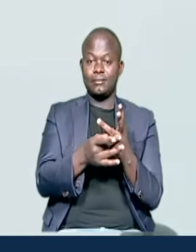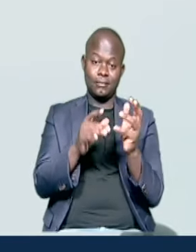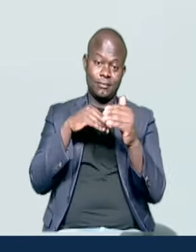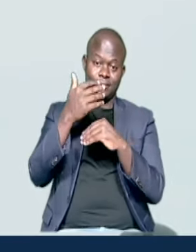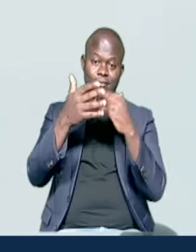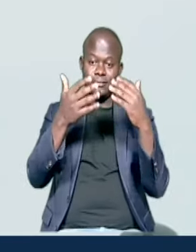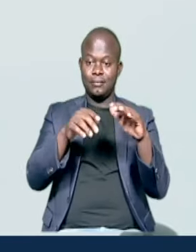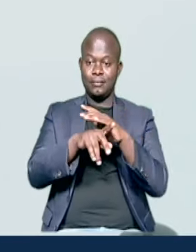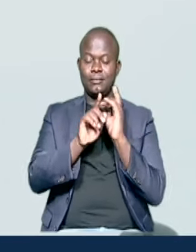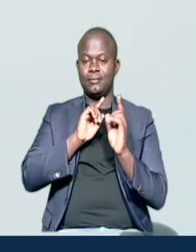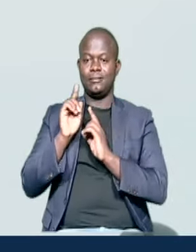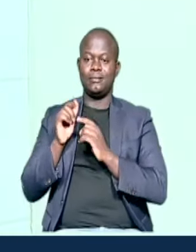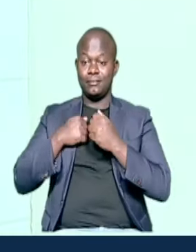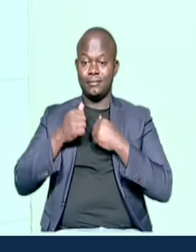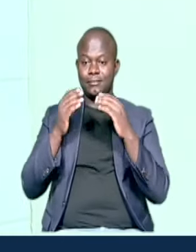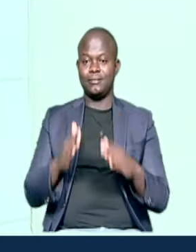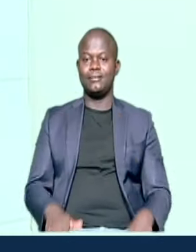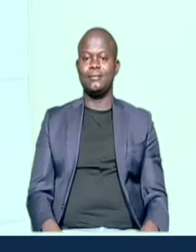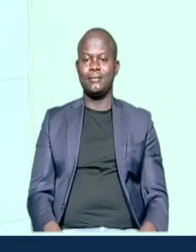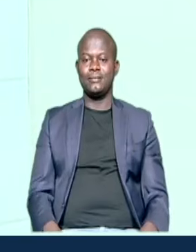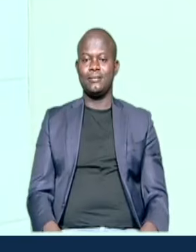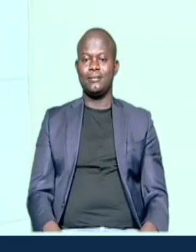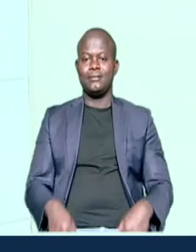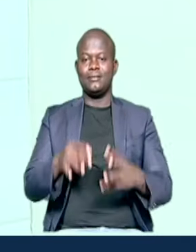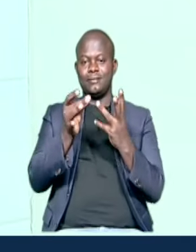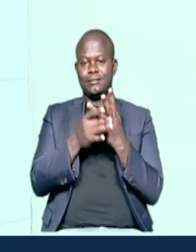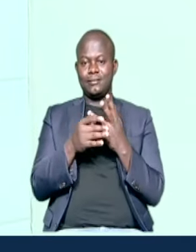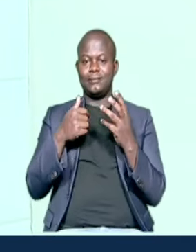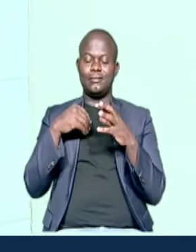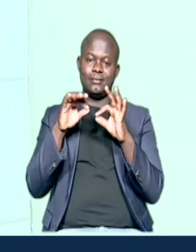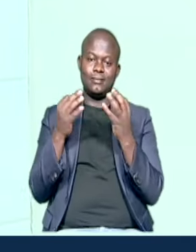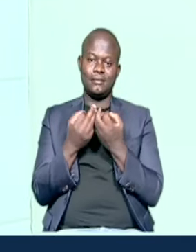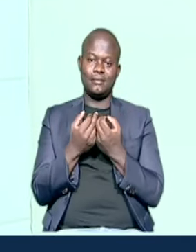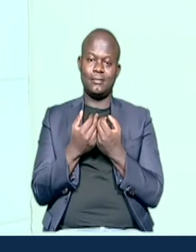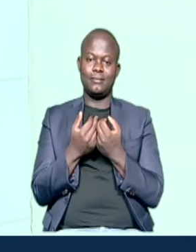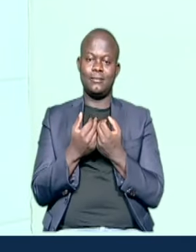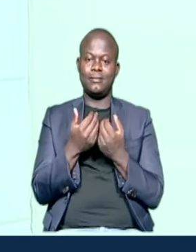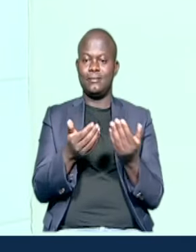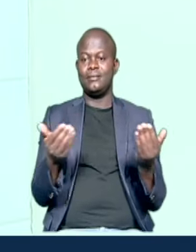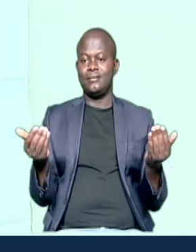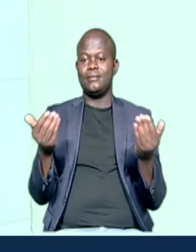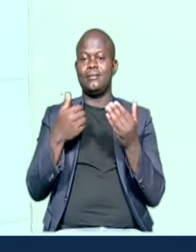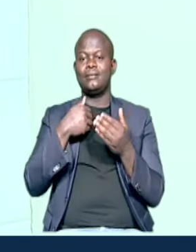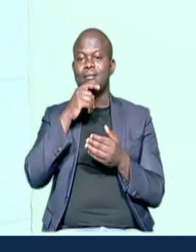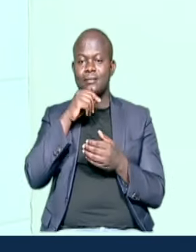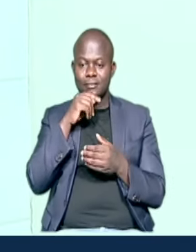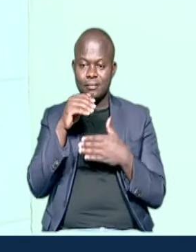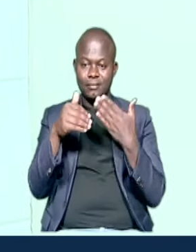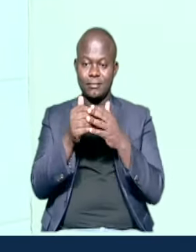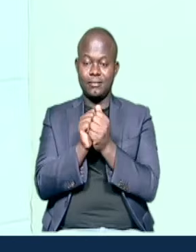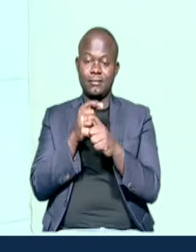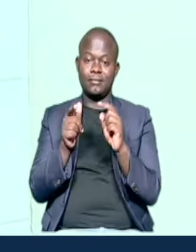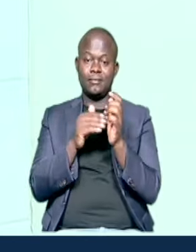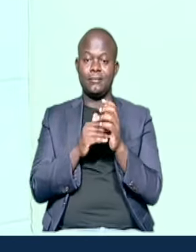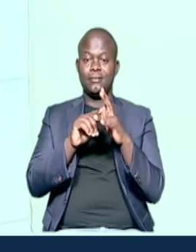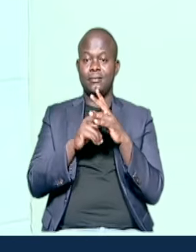waramaze kwinjira mu ngabo z'u Rwanda yego nibyo urubatse ufite urugo ufite abana ufite n'umugabo kandi